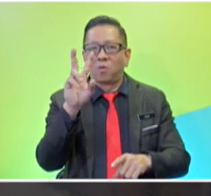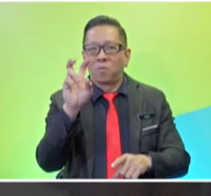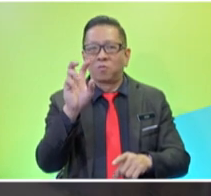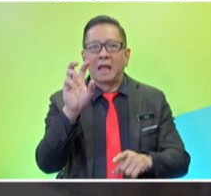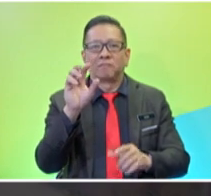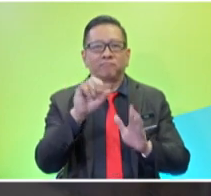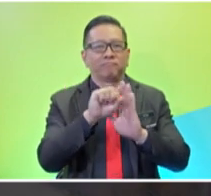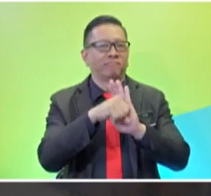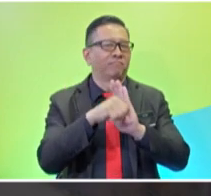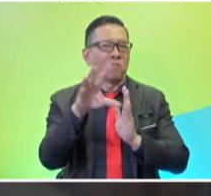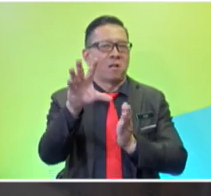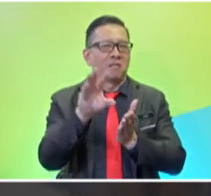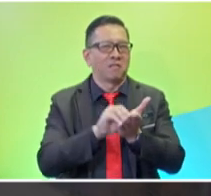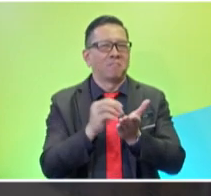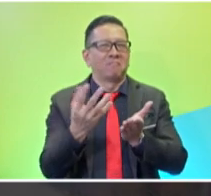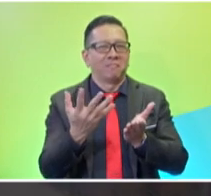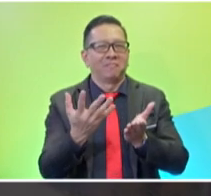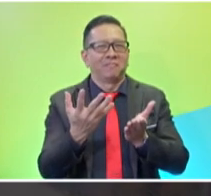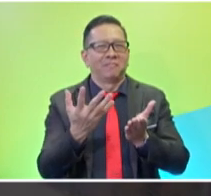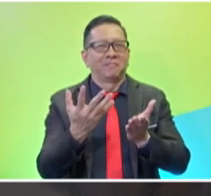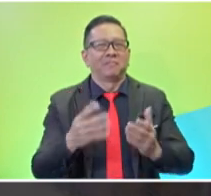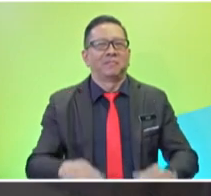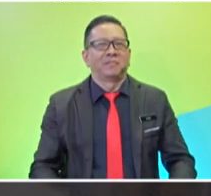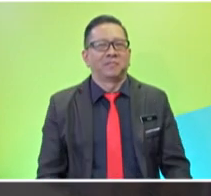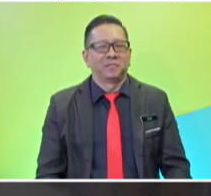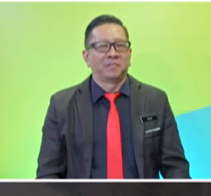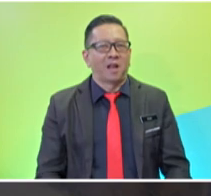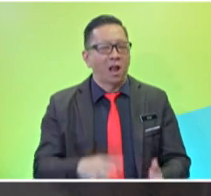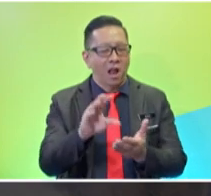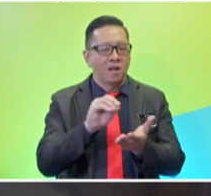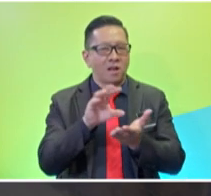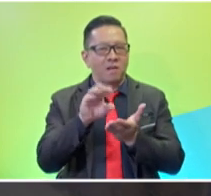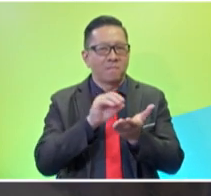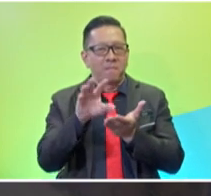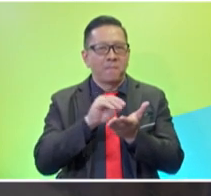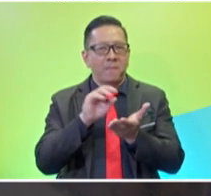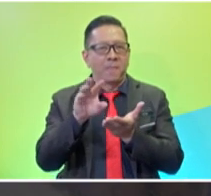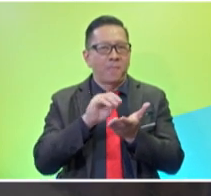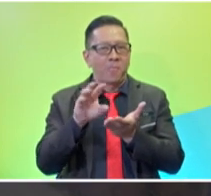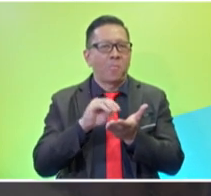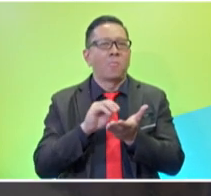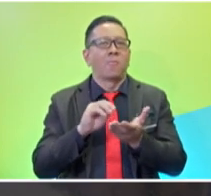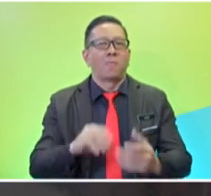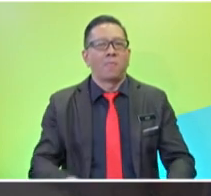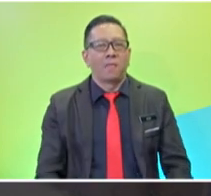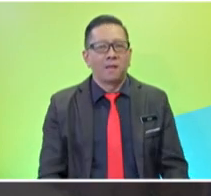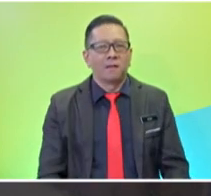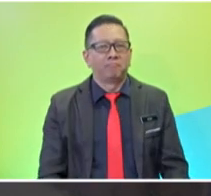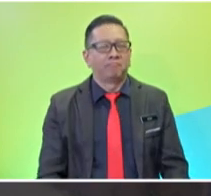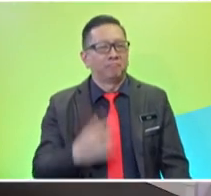Kalau sayur tak tahulah Berapa banyak lah dapat saling Geng kalau kita buat dengan cepat